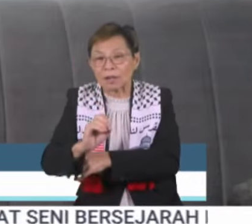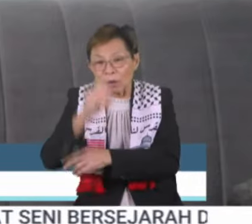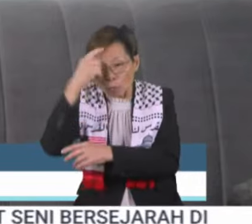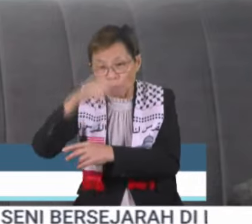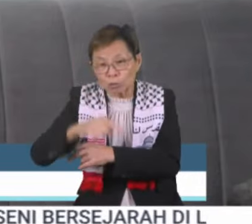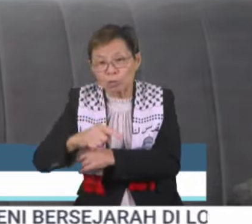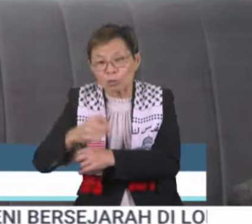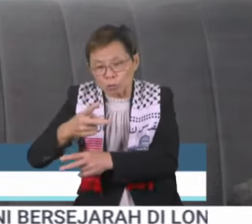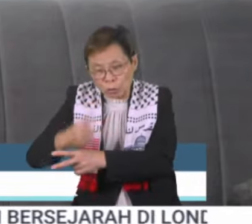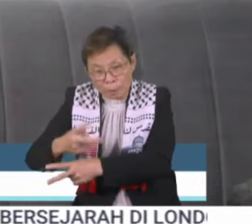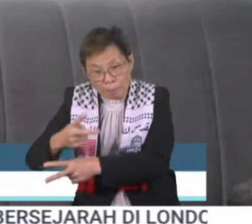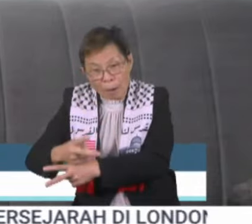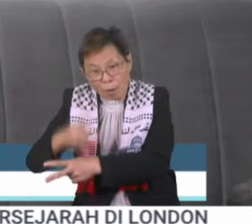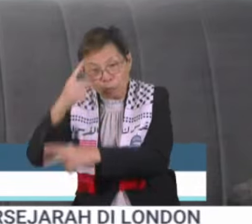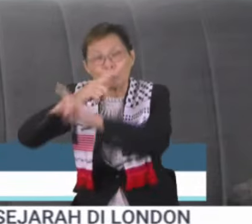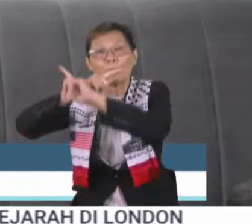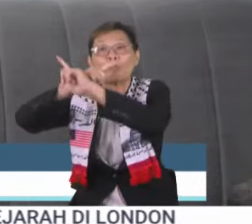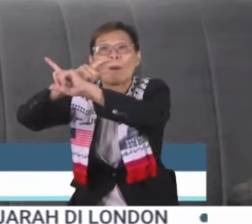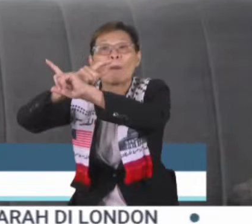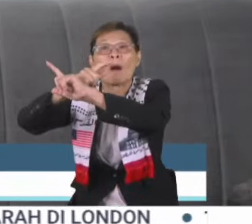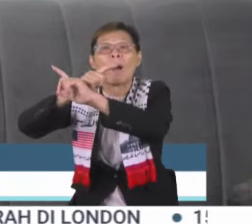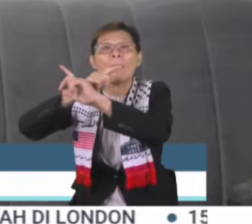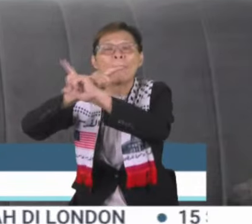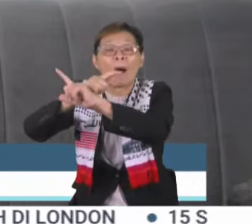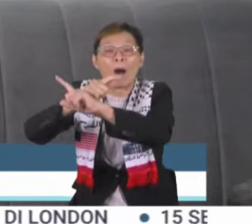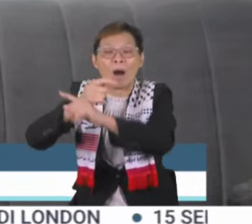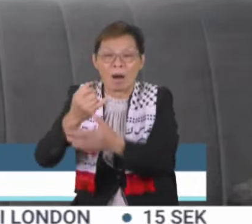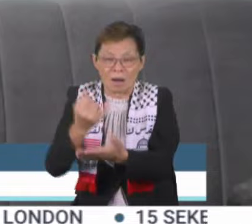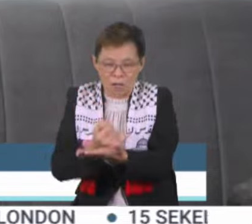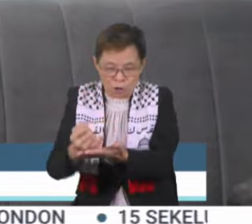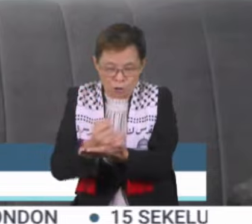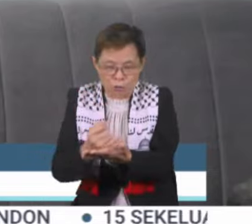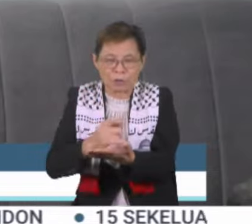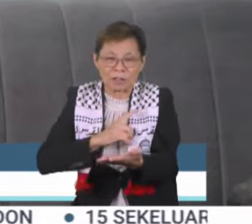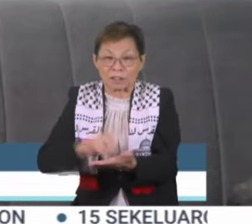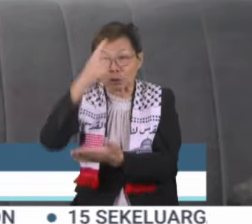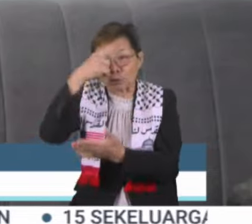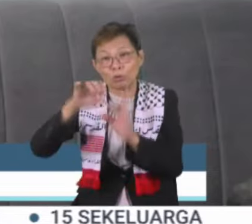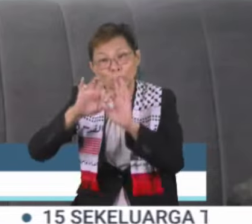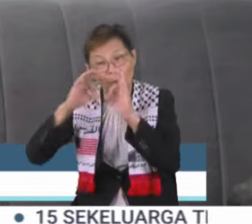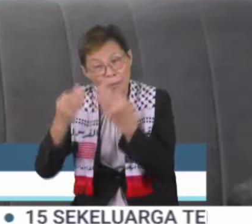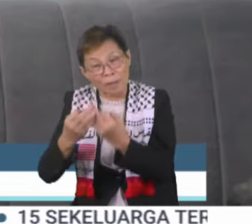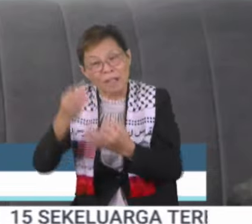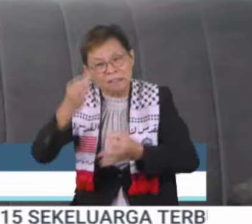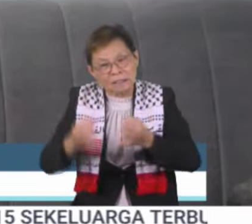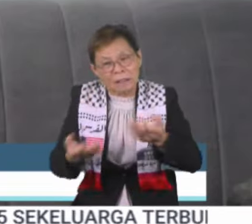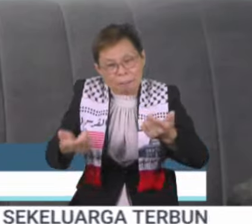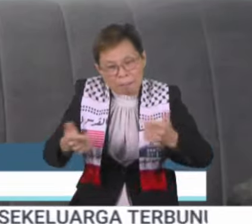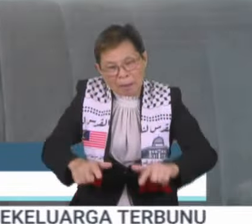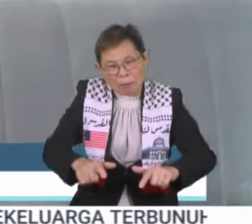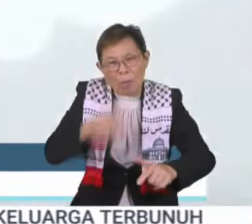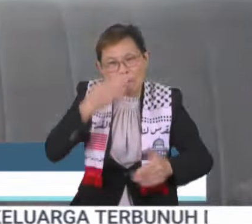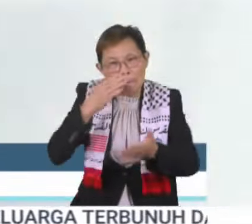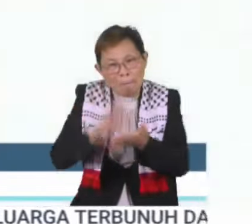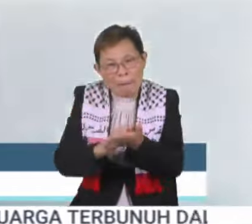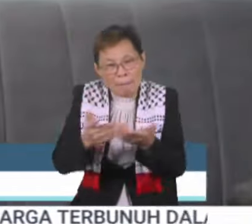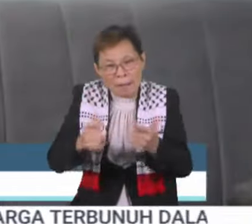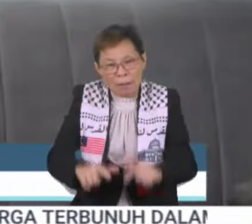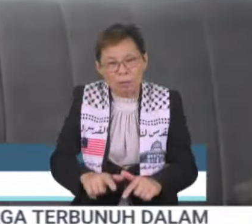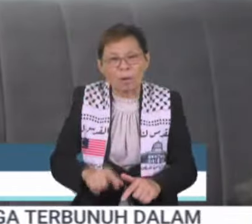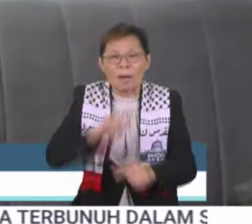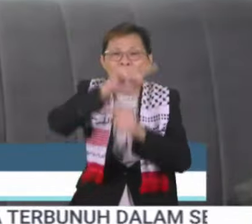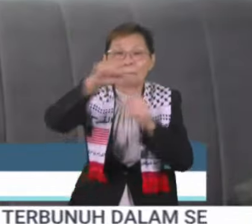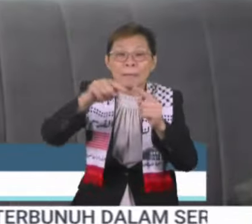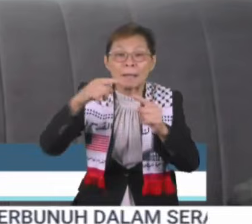adalah digunakan untuk perlindungan takaful untuk keluarga sekiranya berlaku apa-apa musibah.